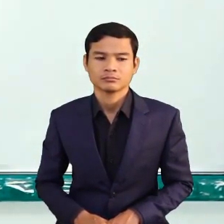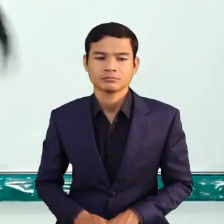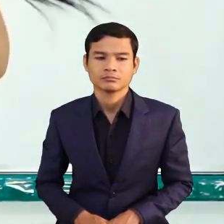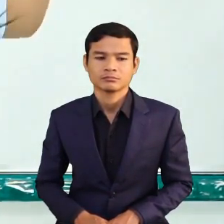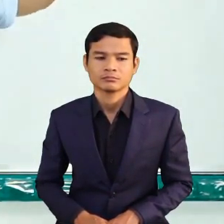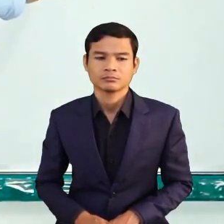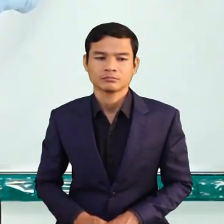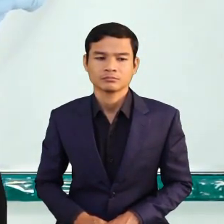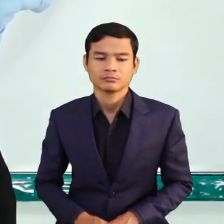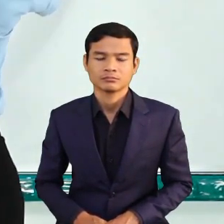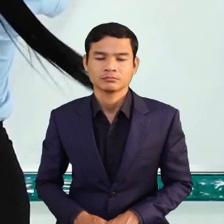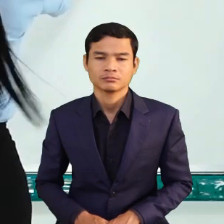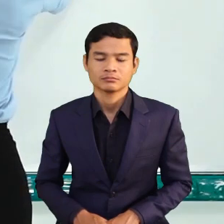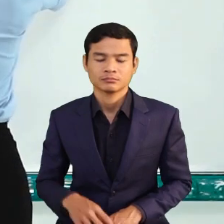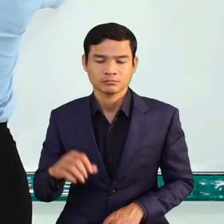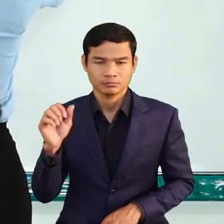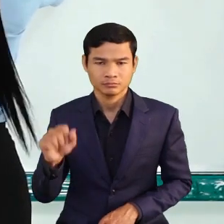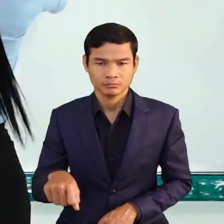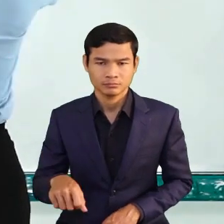ចា